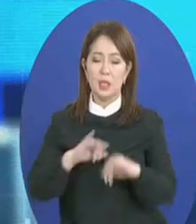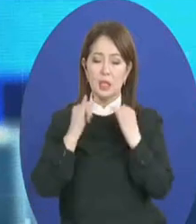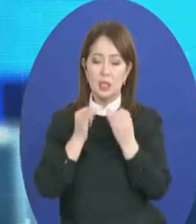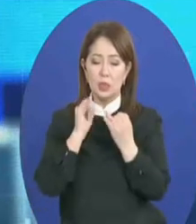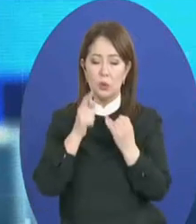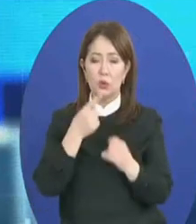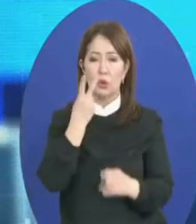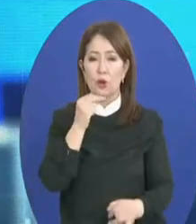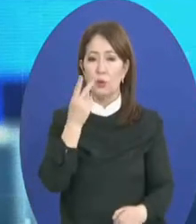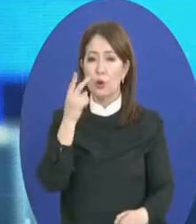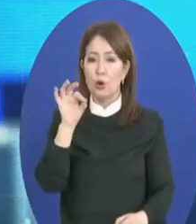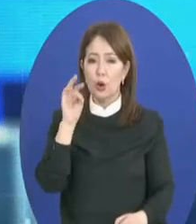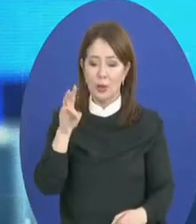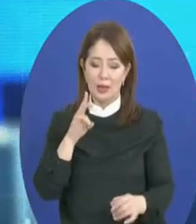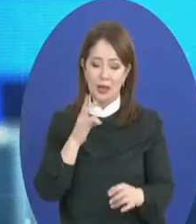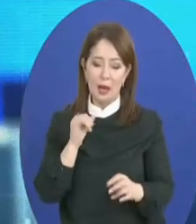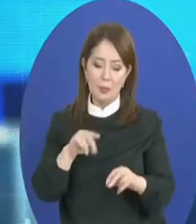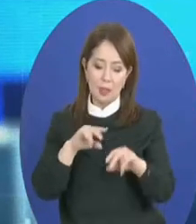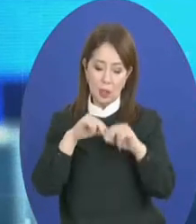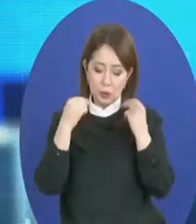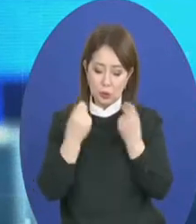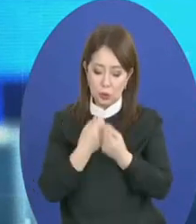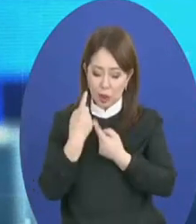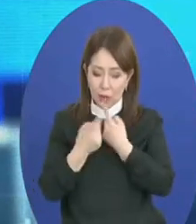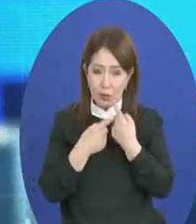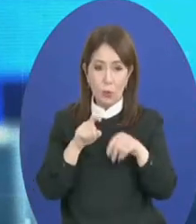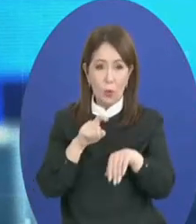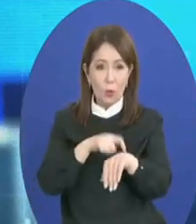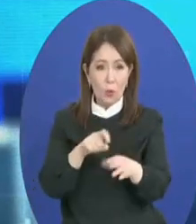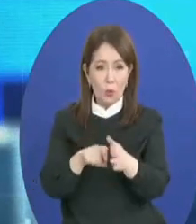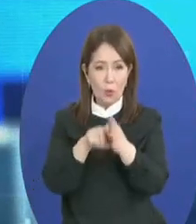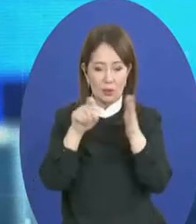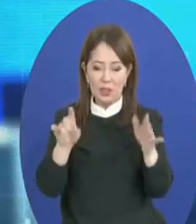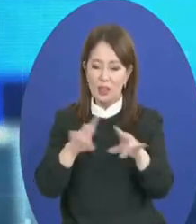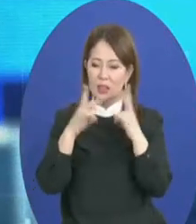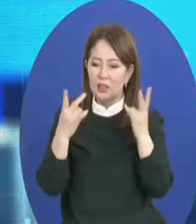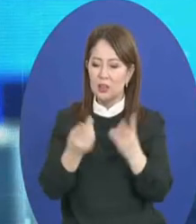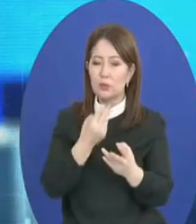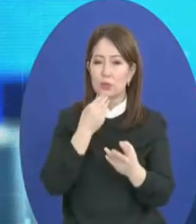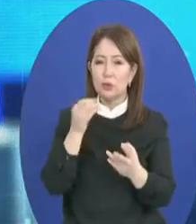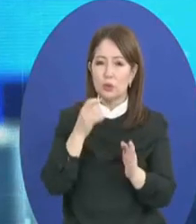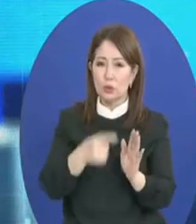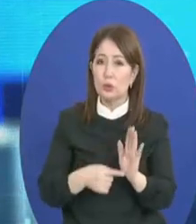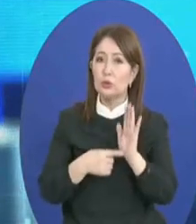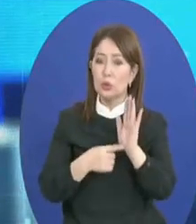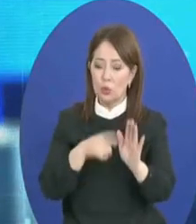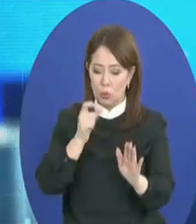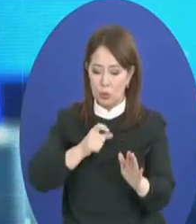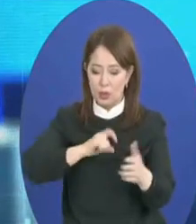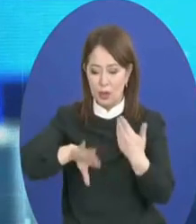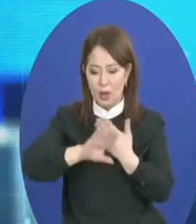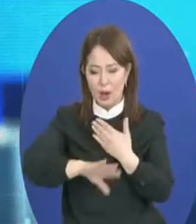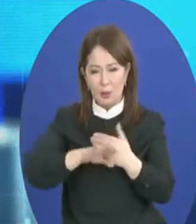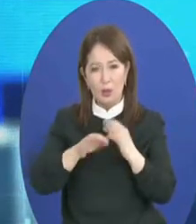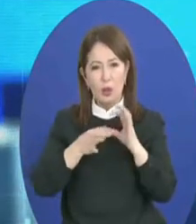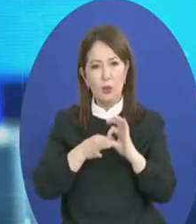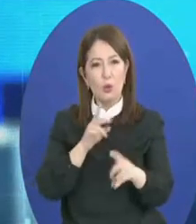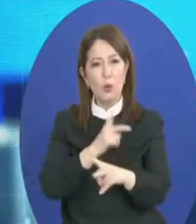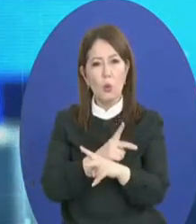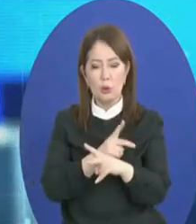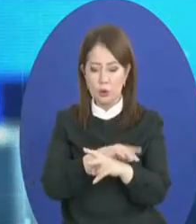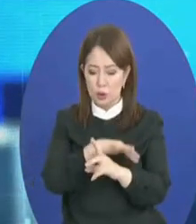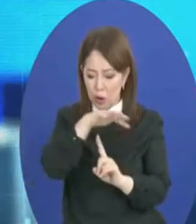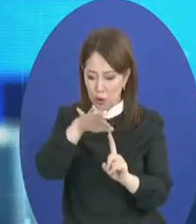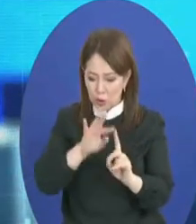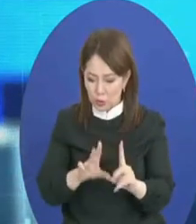Улсын хурал 2020 оны намрын ээлж чуулганыхаа хугацаанд нийгэмд шударга ёс тогтоох, хүний эрхийг хамгаалахтай холбогдох хууль эрхцээ орчныг боловсронгуй